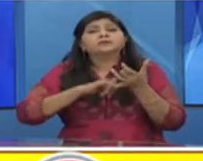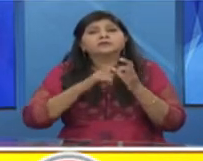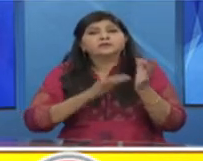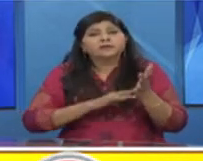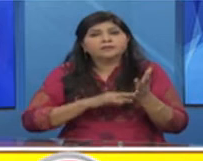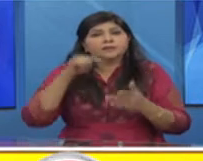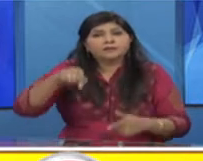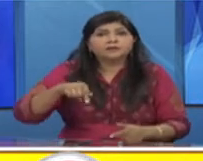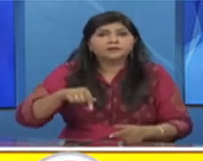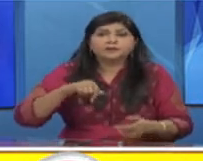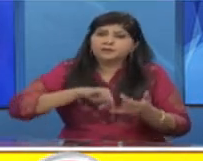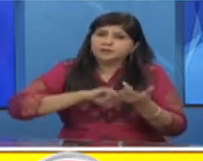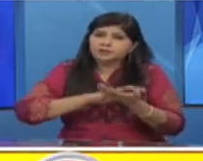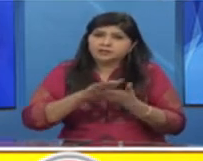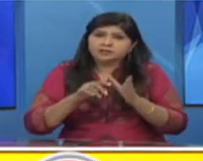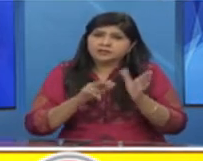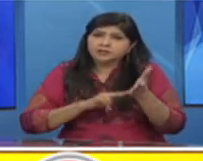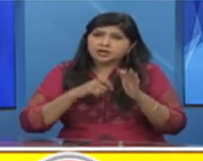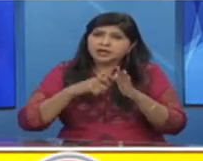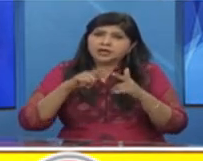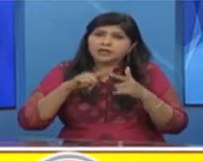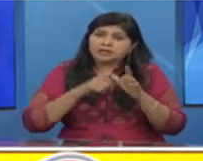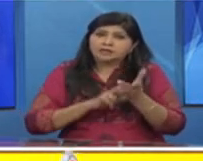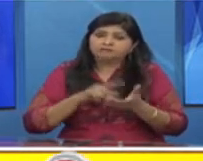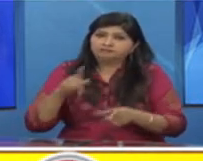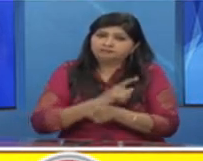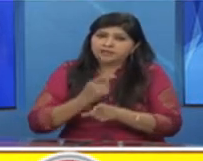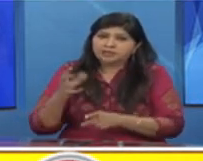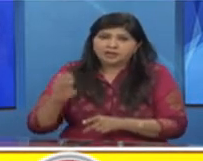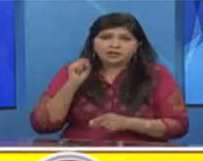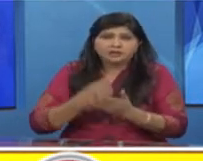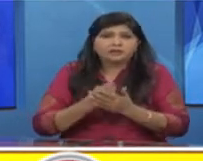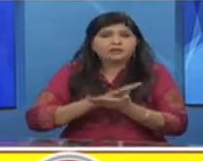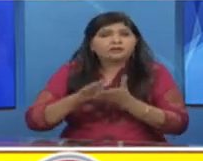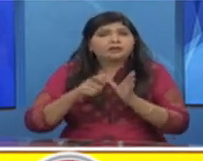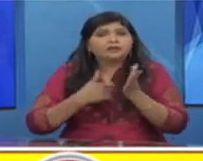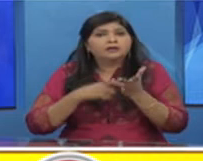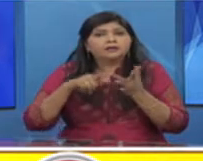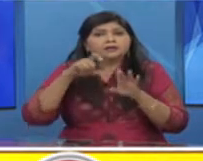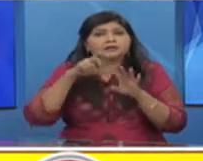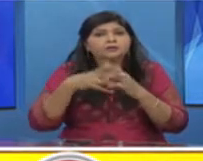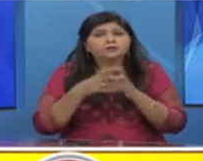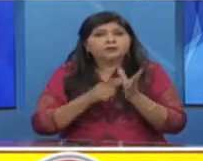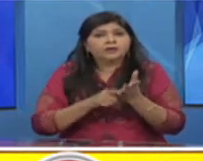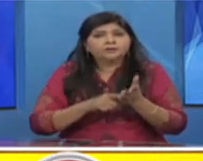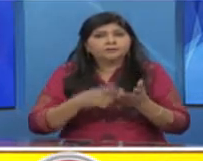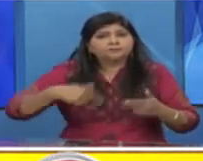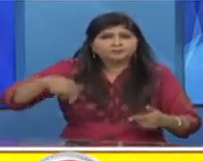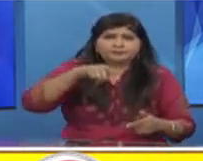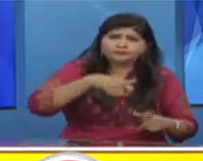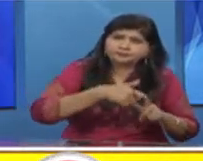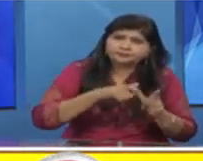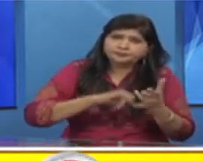संत शंकरदेव भी उनसे प्रेरित हुए थे। उन्होंने हरिद्वार की पवित्र भूमि की यात्रा की। काशी में एक पवित्र